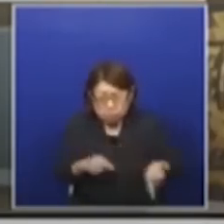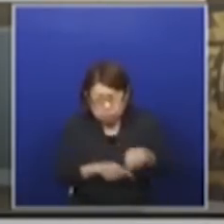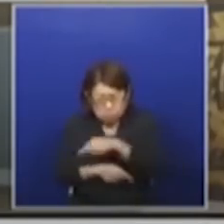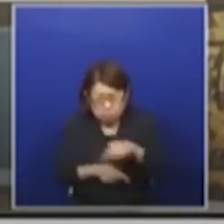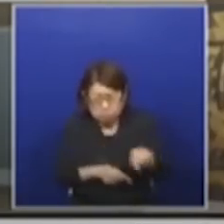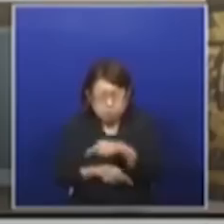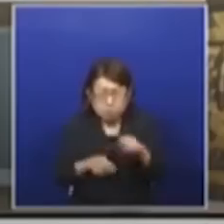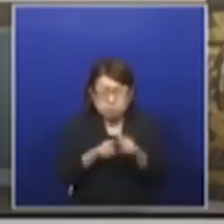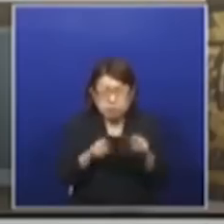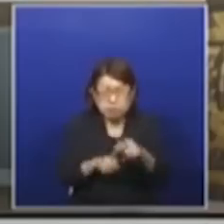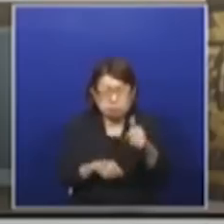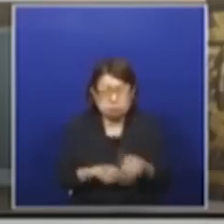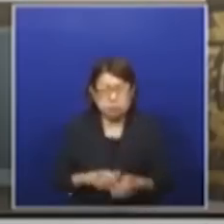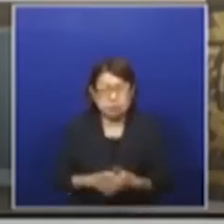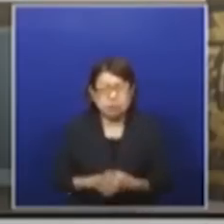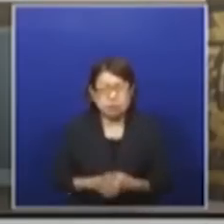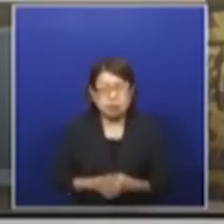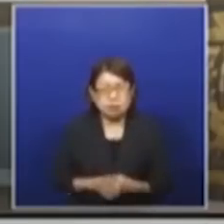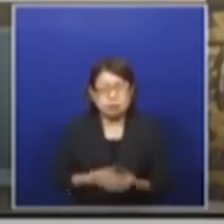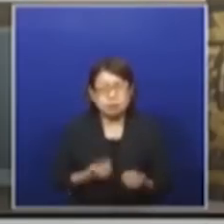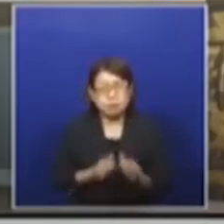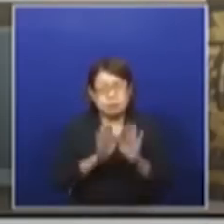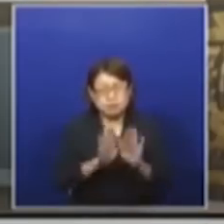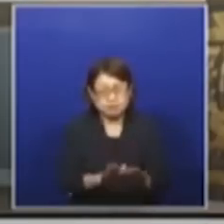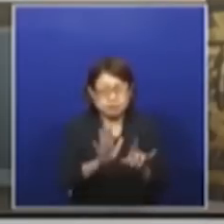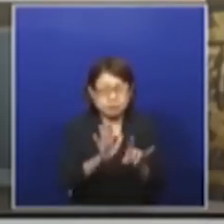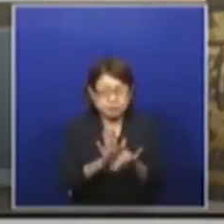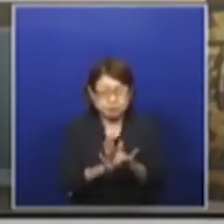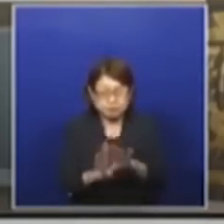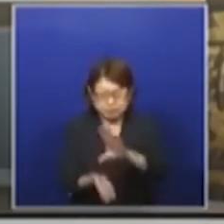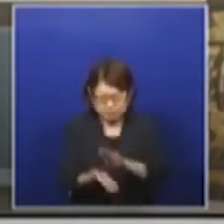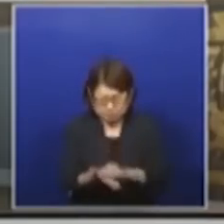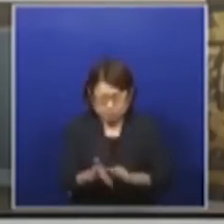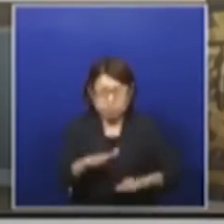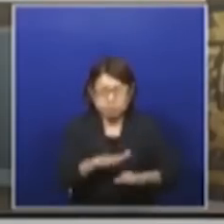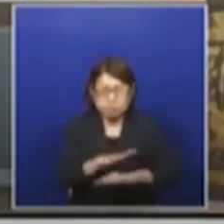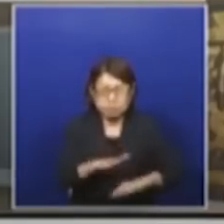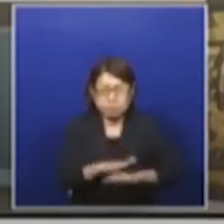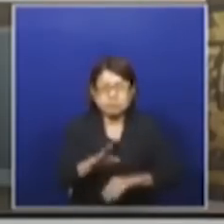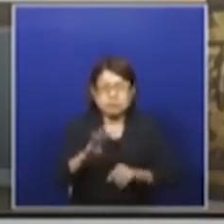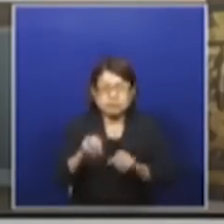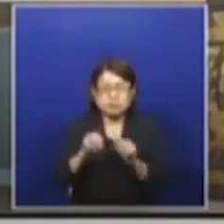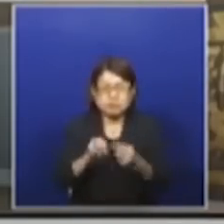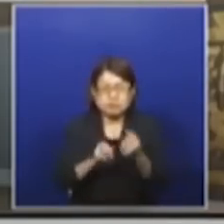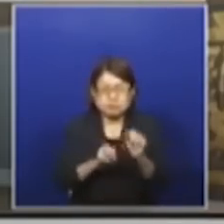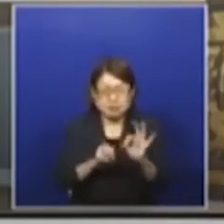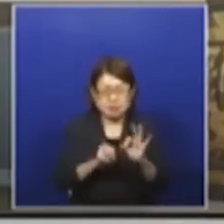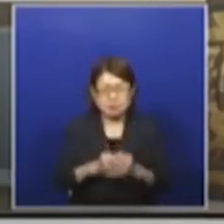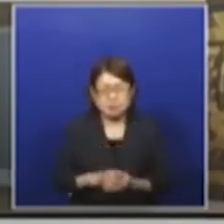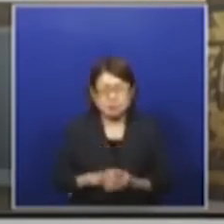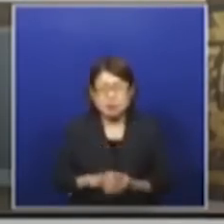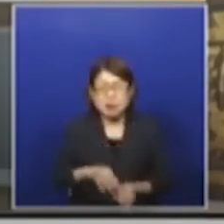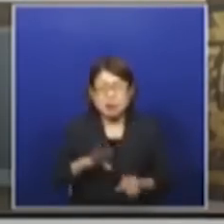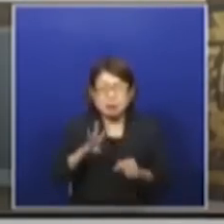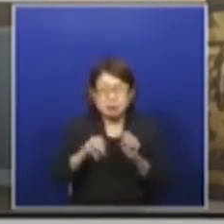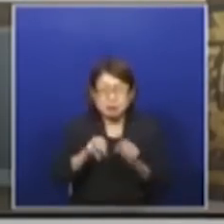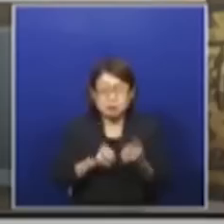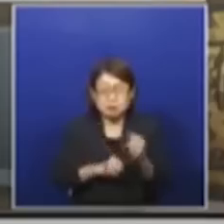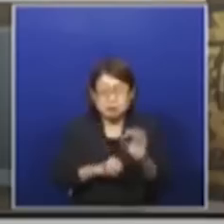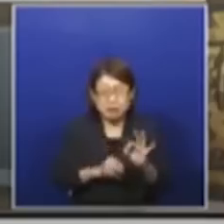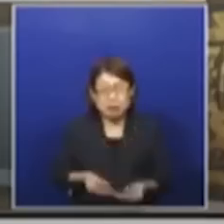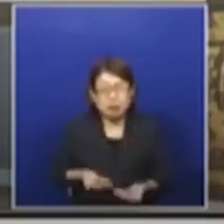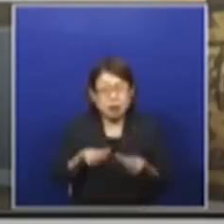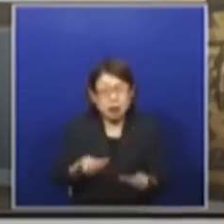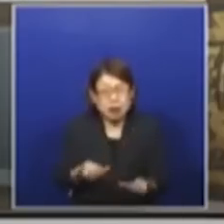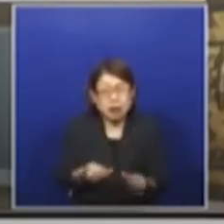ประเด็นสุดท้ายครับที่ผมอยากจะฝากให้สภาแห่งนี้ได้บันทึกไว้คือมาตรา19ที่เปิดช่องให้แบงค์ชาติ